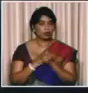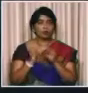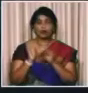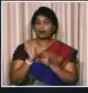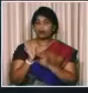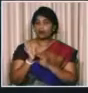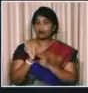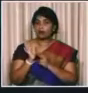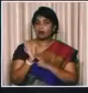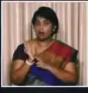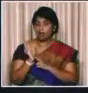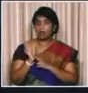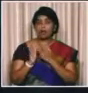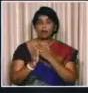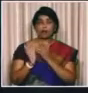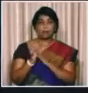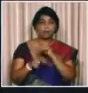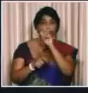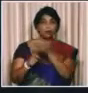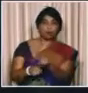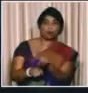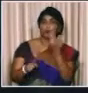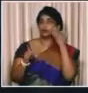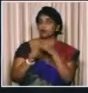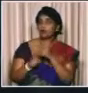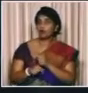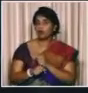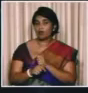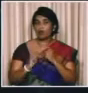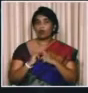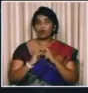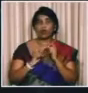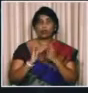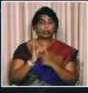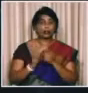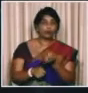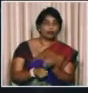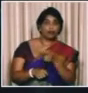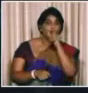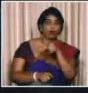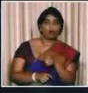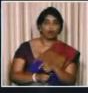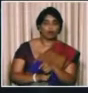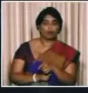නාමල් මාධ්‍ය වේදියට පහර දීම පිටපස්සේ ඉන්නේ කවුද? උපාලි තෙන්නකෝන්ට පහර දීම පිටපස්සේ ඉන්නේ කවුද?